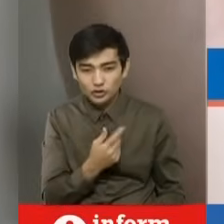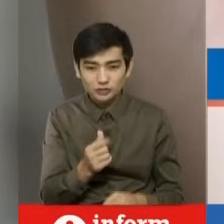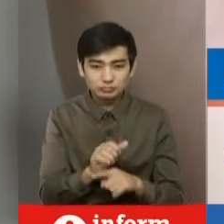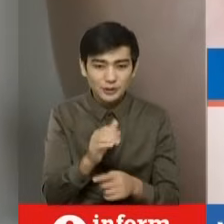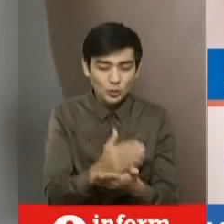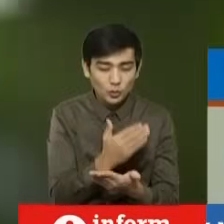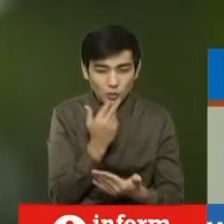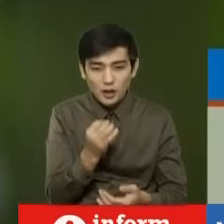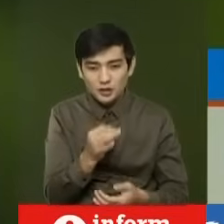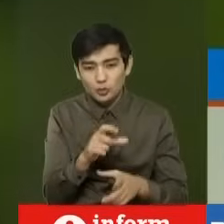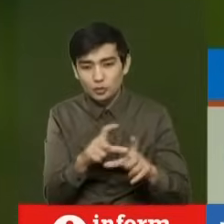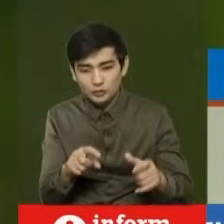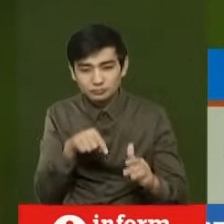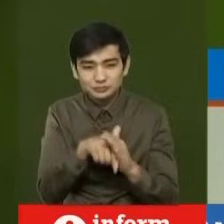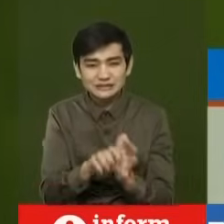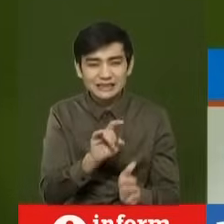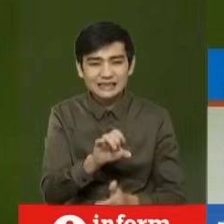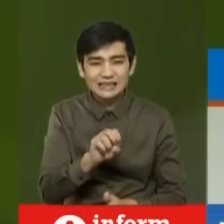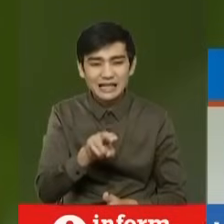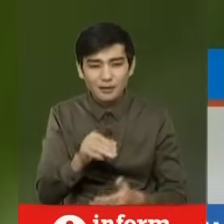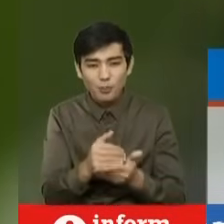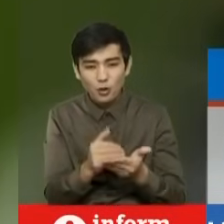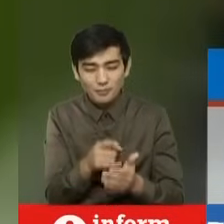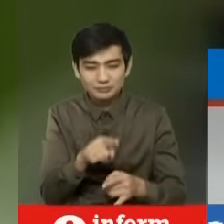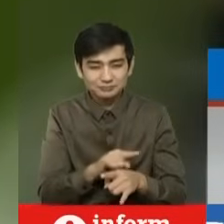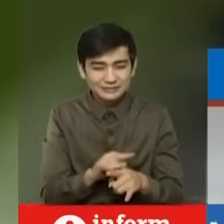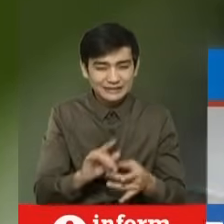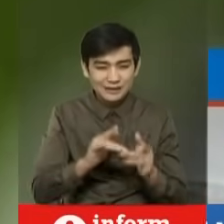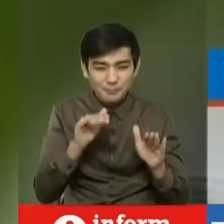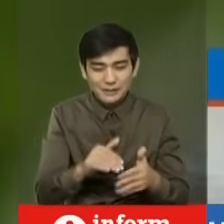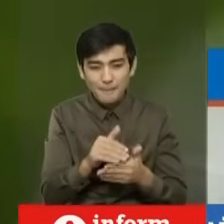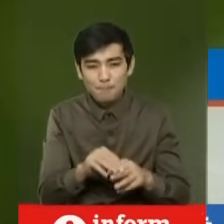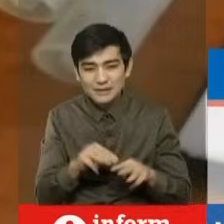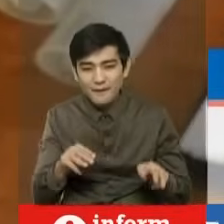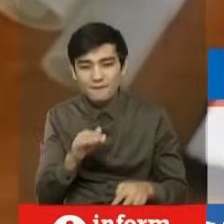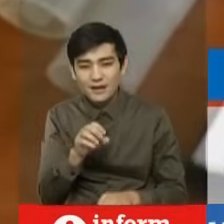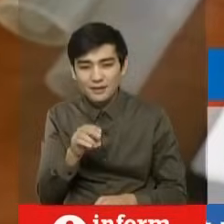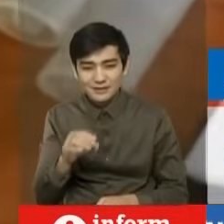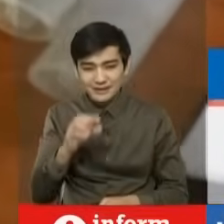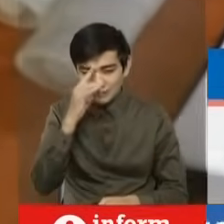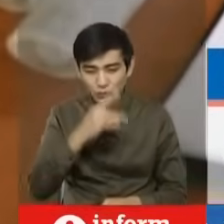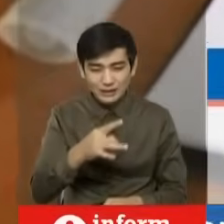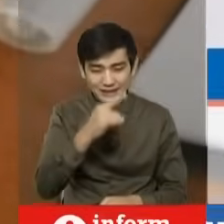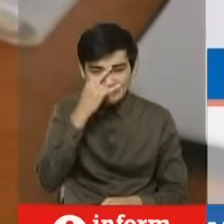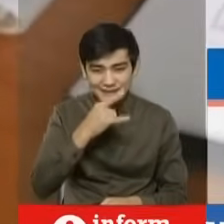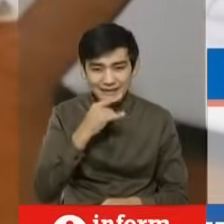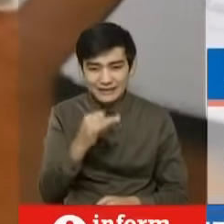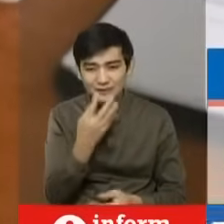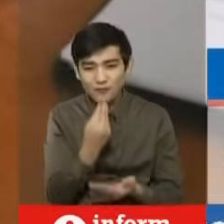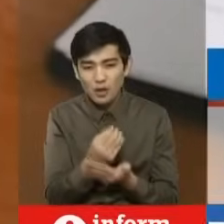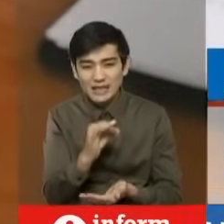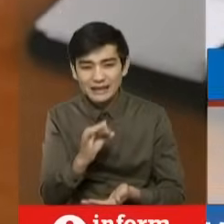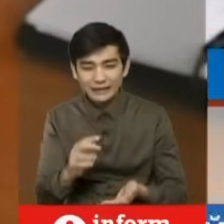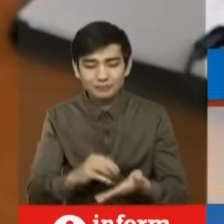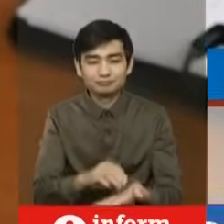пользователям предлагают пройти по ссылке которая ведёт на фальшивый сайт Министерства Финансов Республики Казахстан и ввести свой ИИН